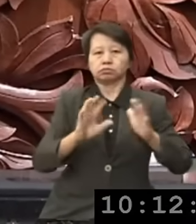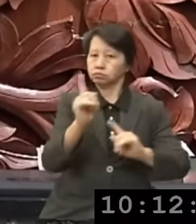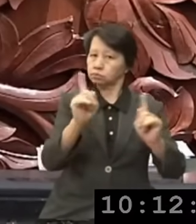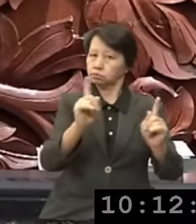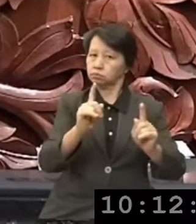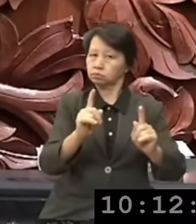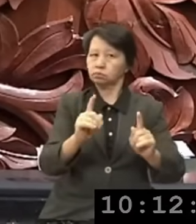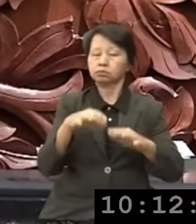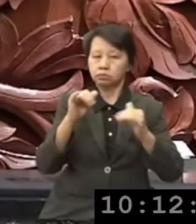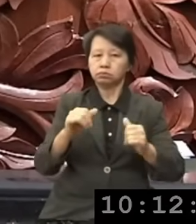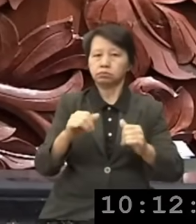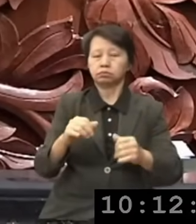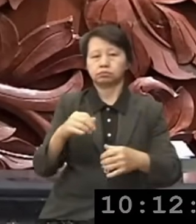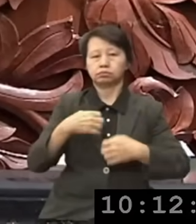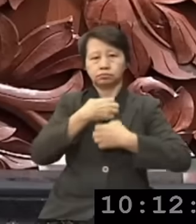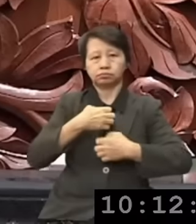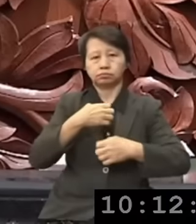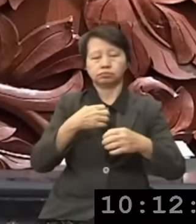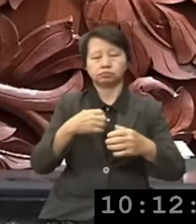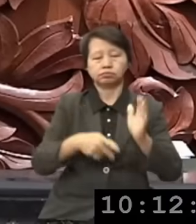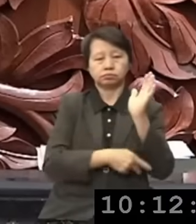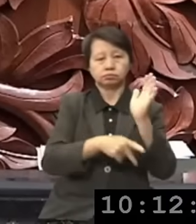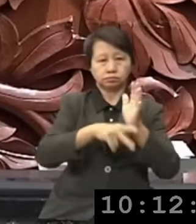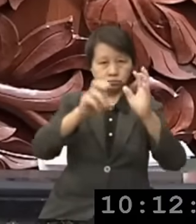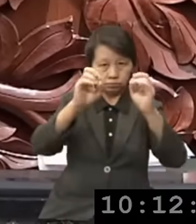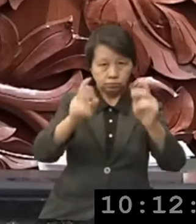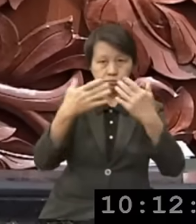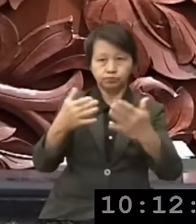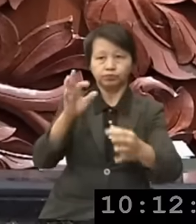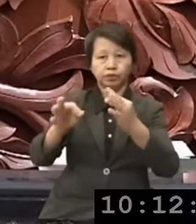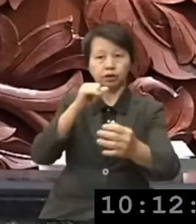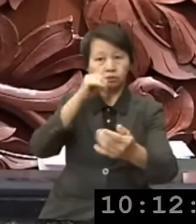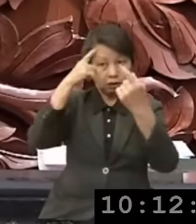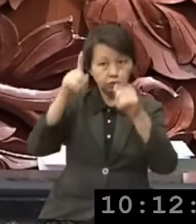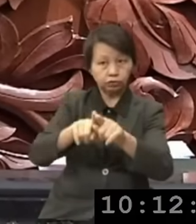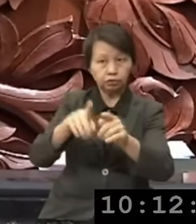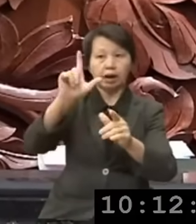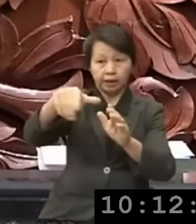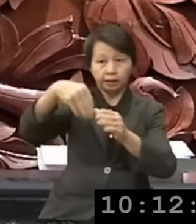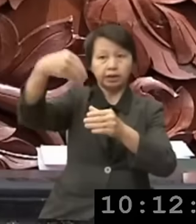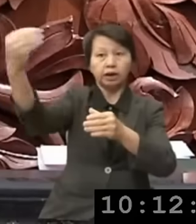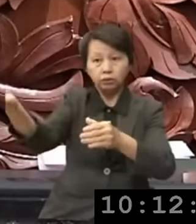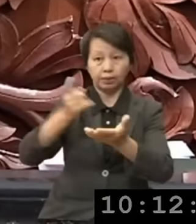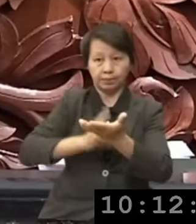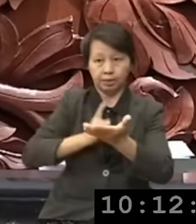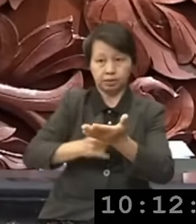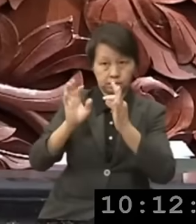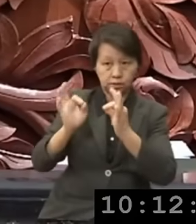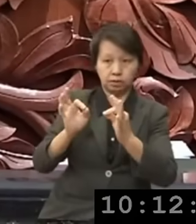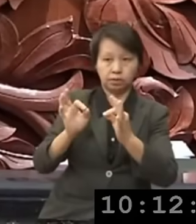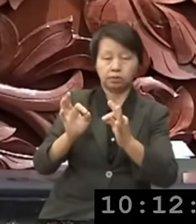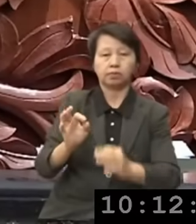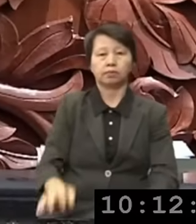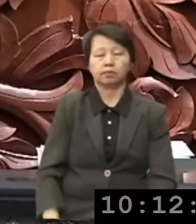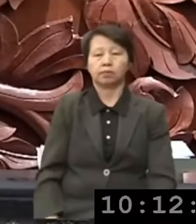kita perkenalkan di parlimen ini Terima kasih saya nak proceed kalau yang berhormat tak Suju kita boleh bincang di luar sebentar lagi yang berhormat